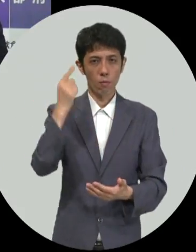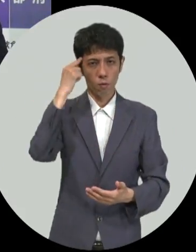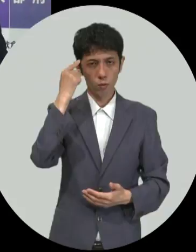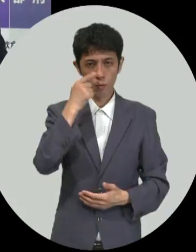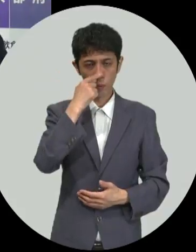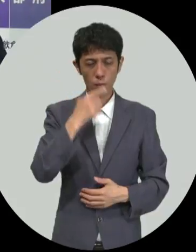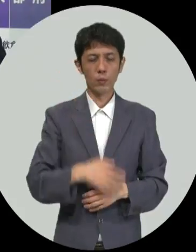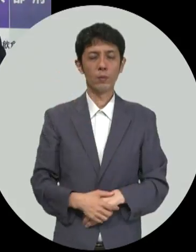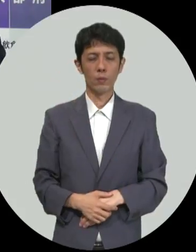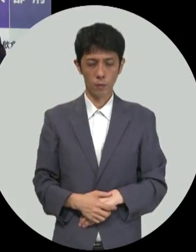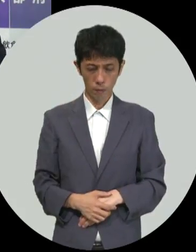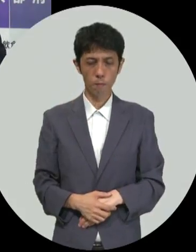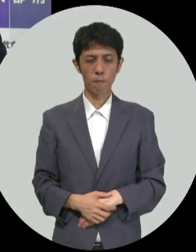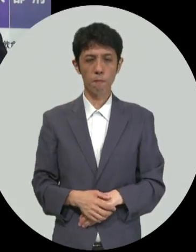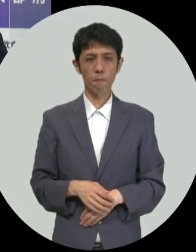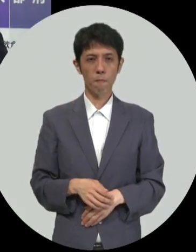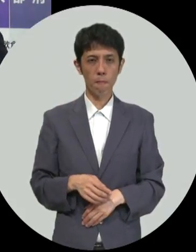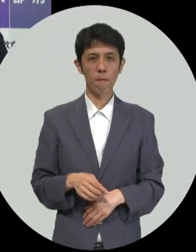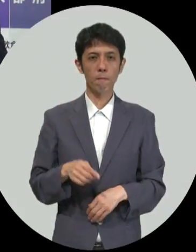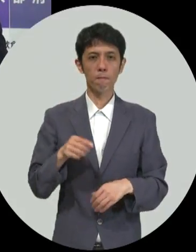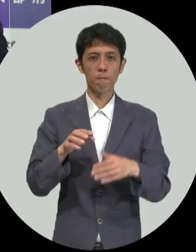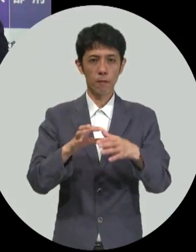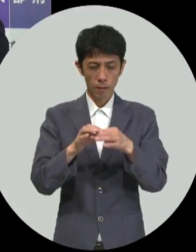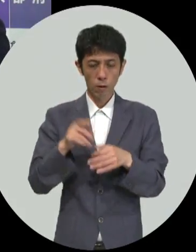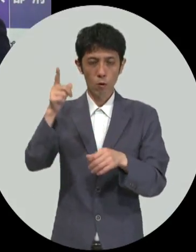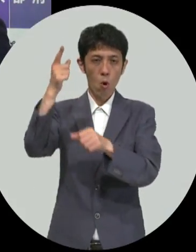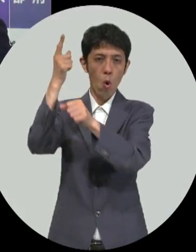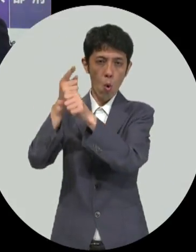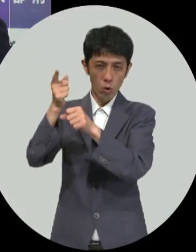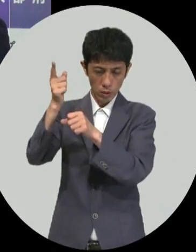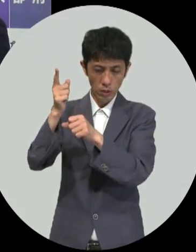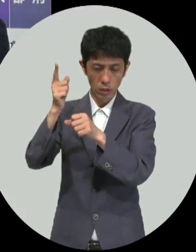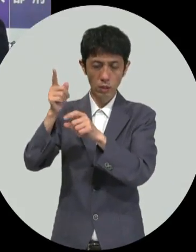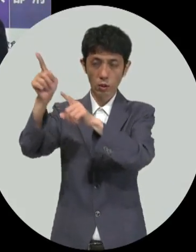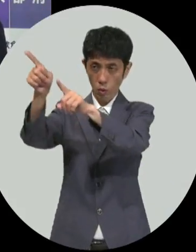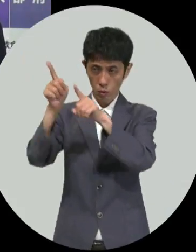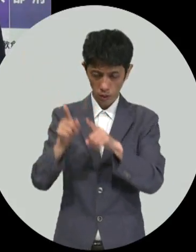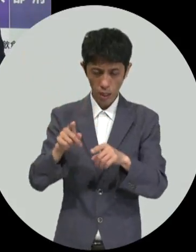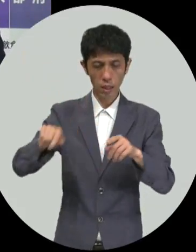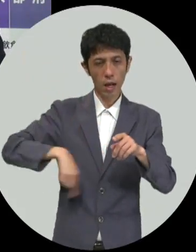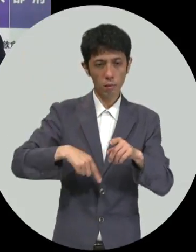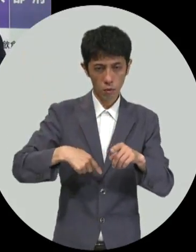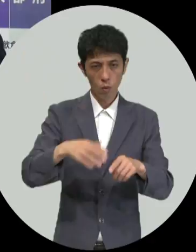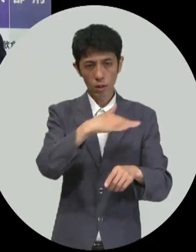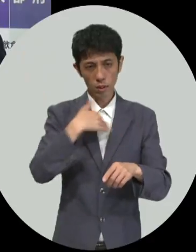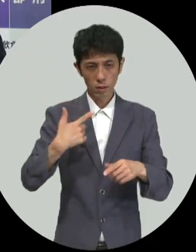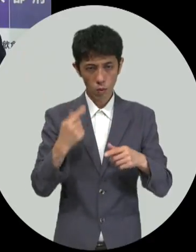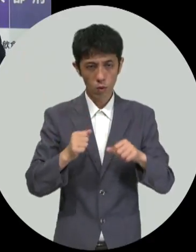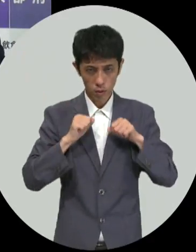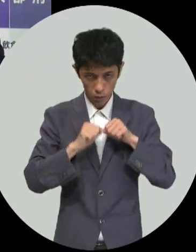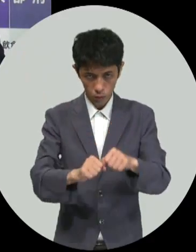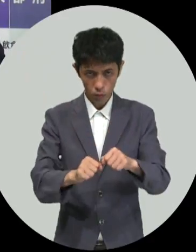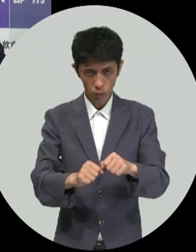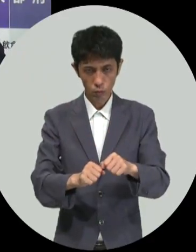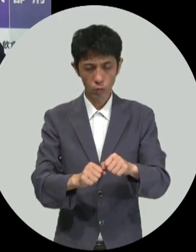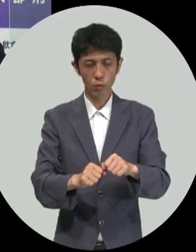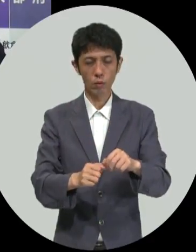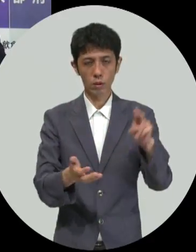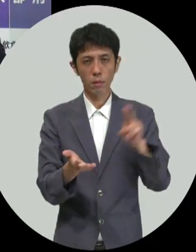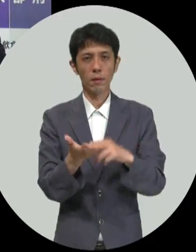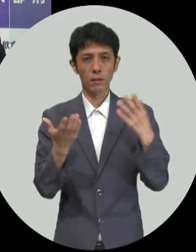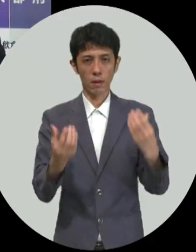して、我々もそういう意味では基本的対処方針に沿った措置内容としているわけでございますけれども、や